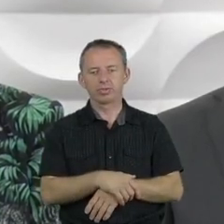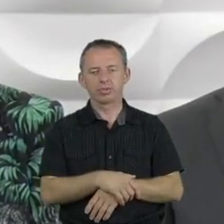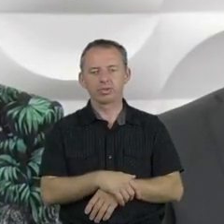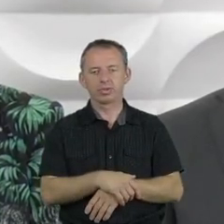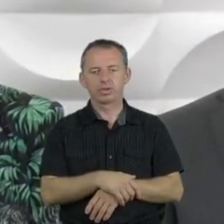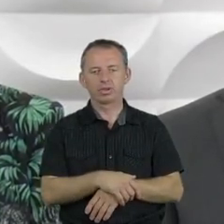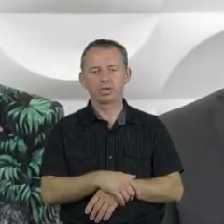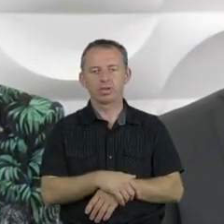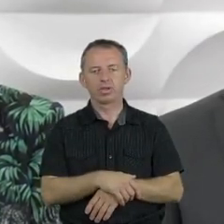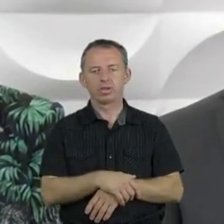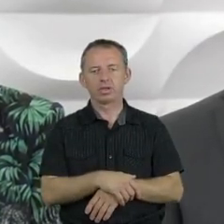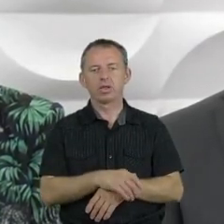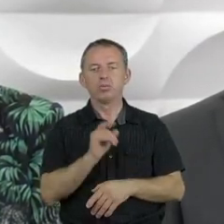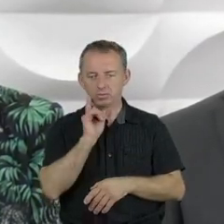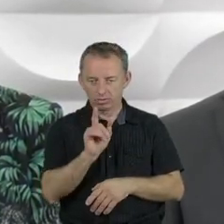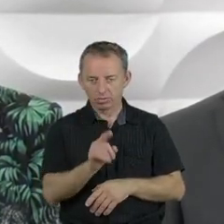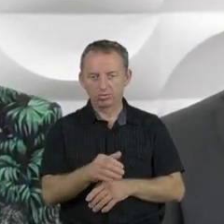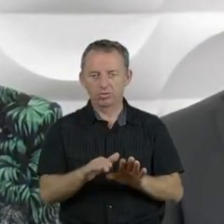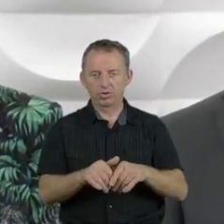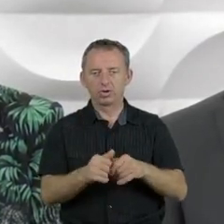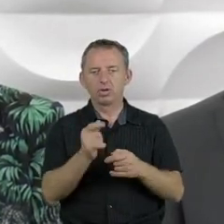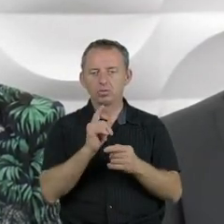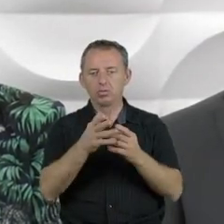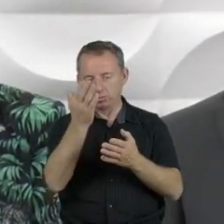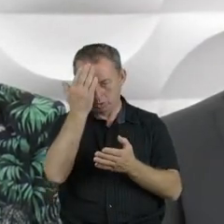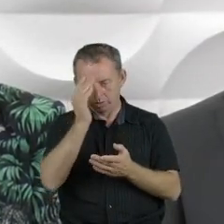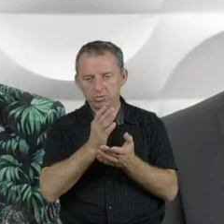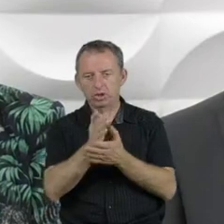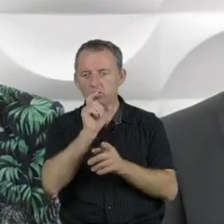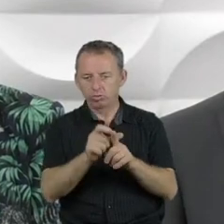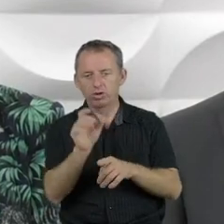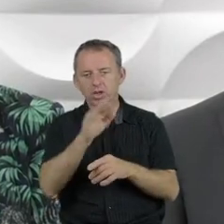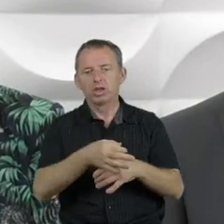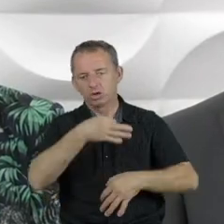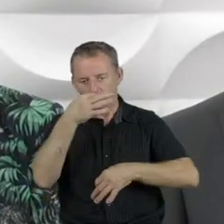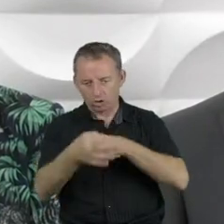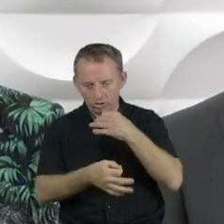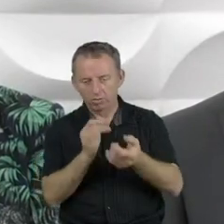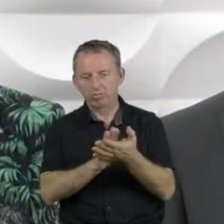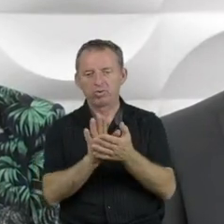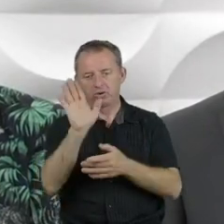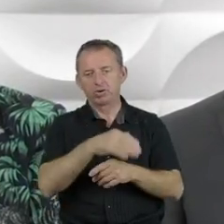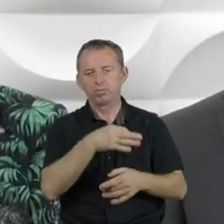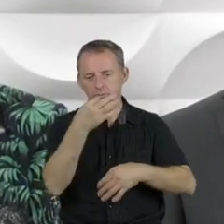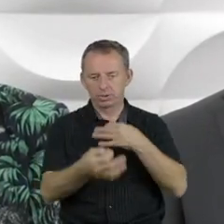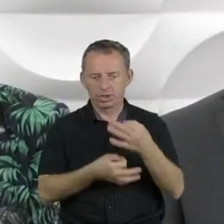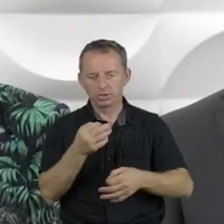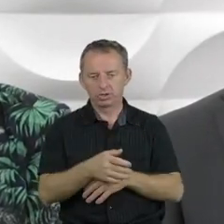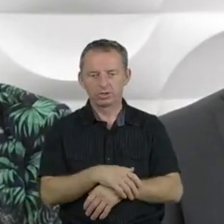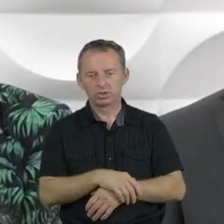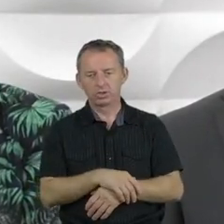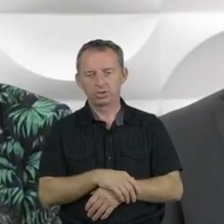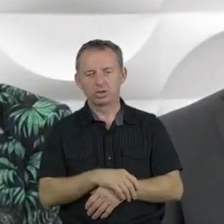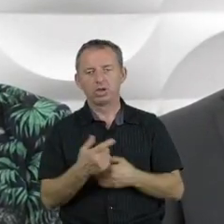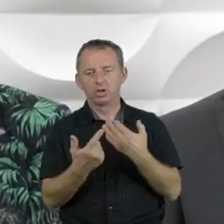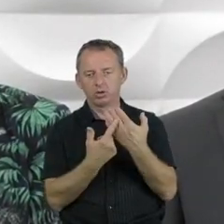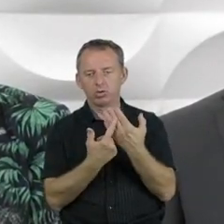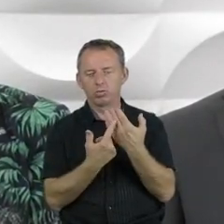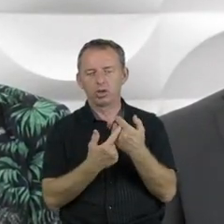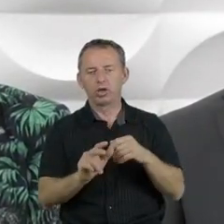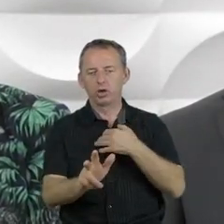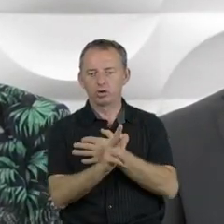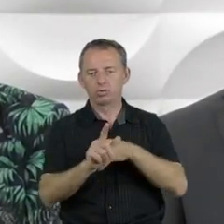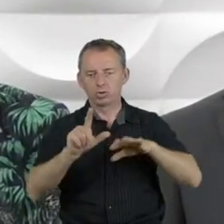A prawdę poznaliśmy przede wszystkim przez Słowo Boże. Dlatego teraz zaśpiewamy ku chwale Bożej pieśń numer